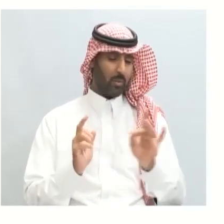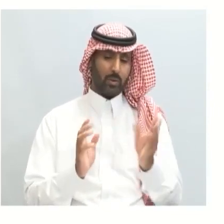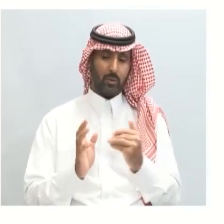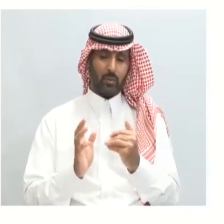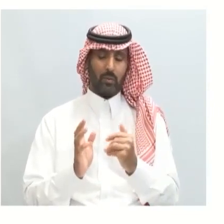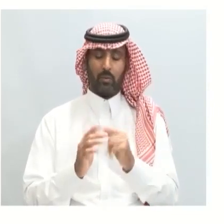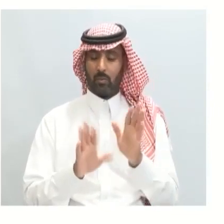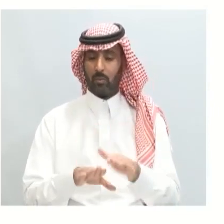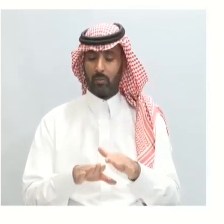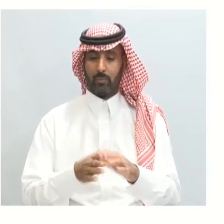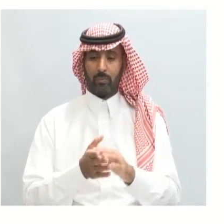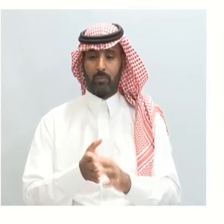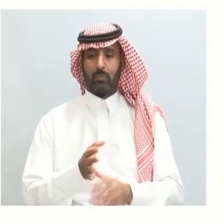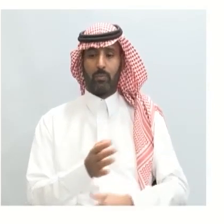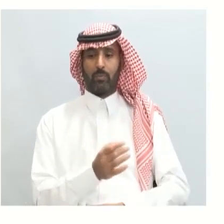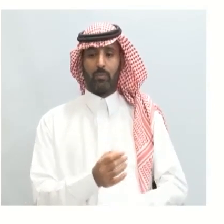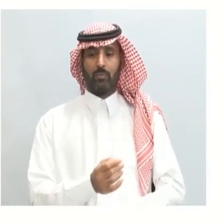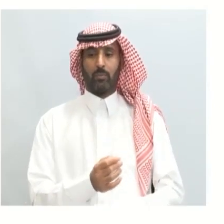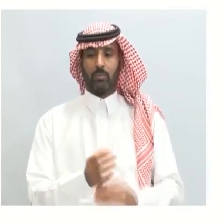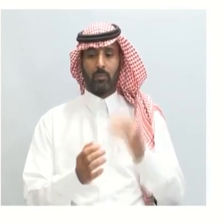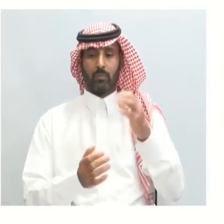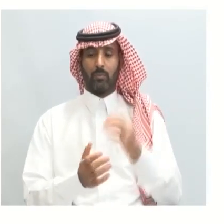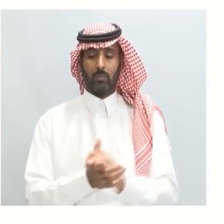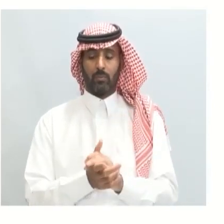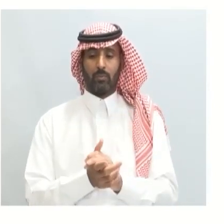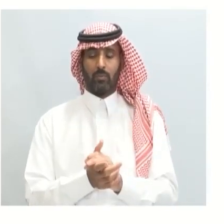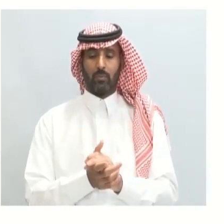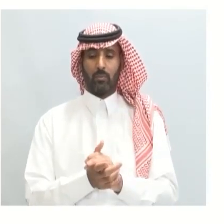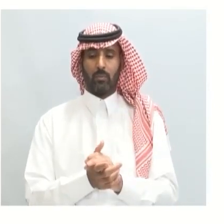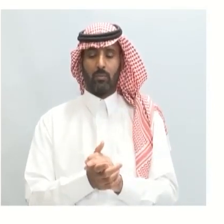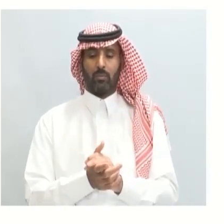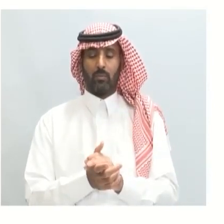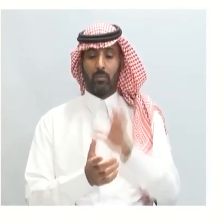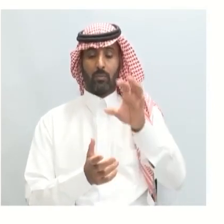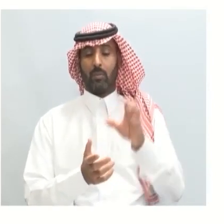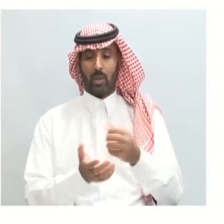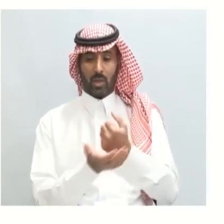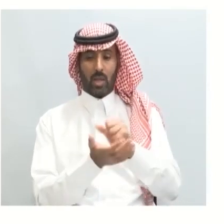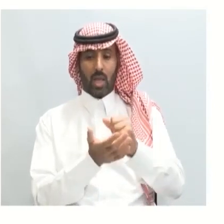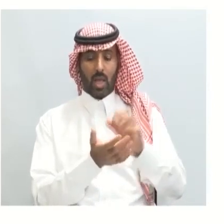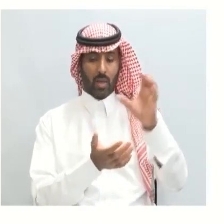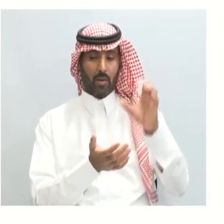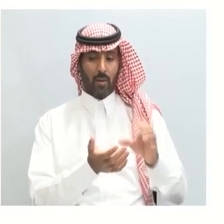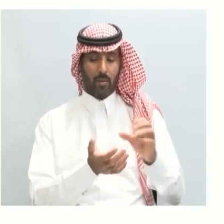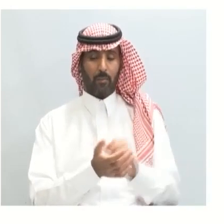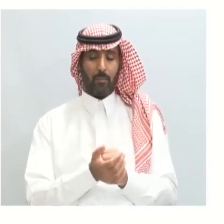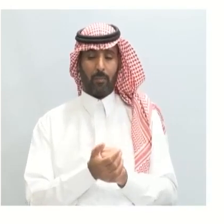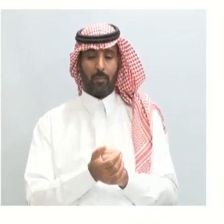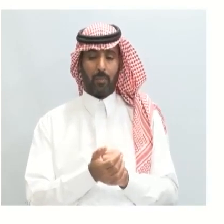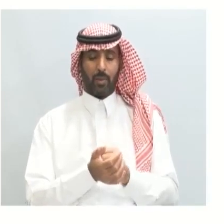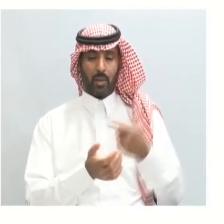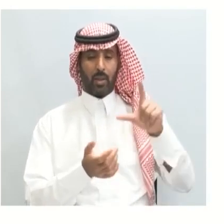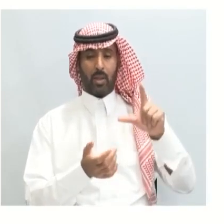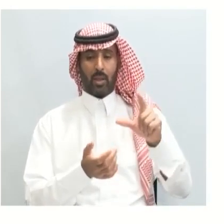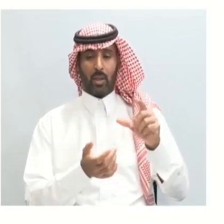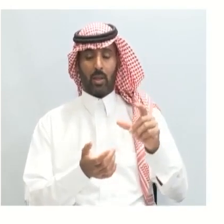انها جاهزه لدينا جاهزه انظر الان سنقوم بحذف الوحدات المتكرره للتر